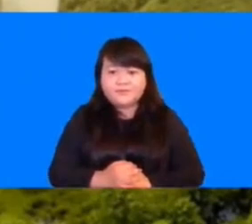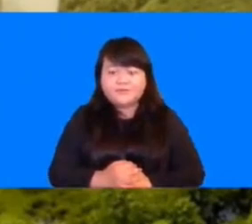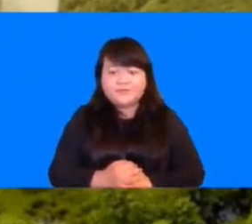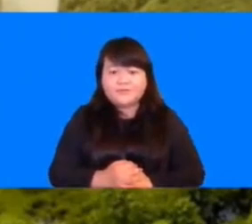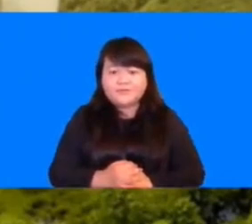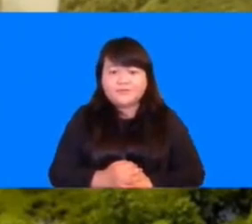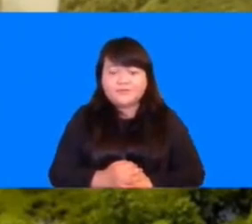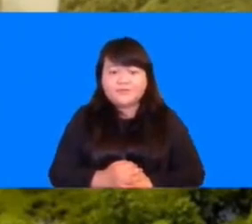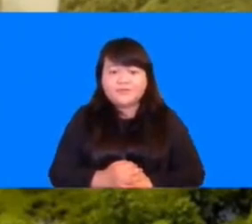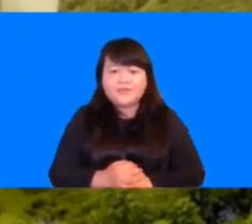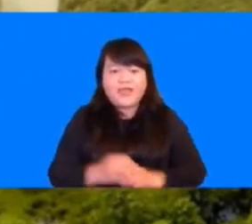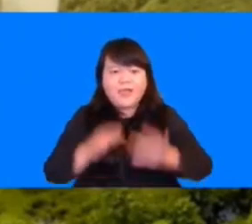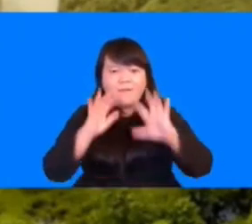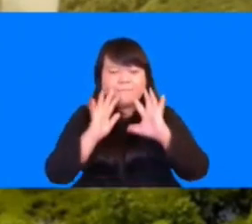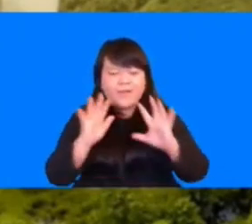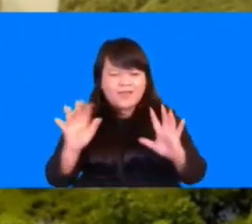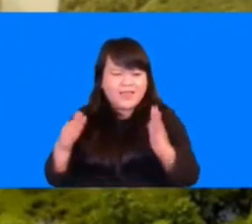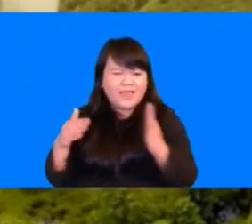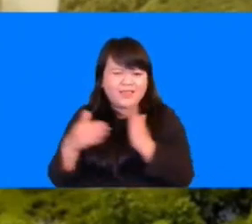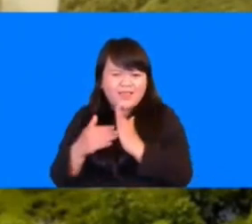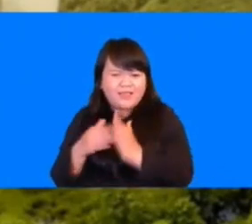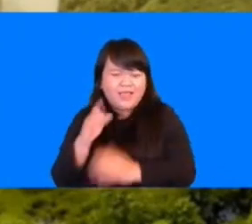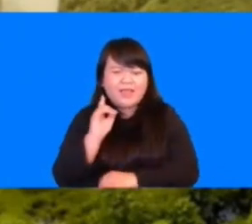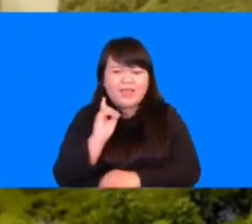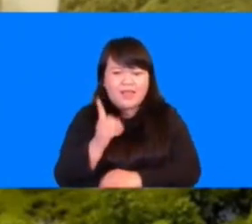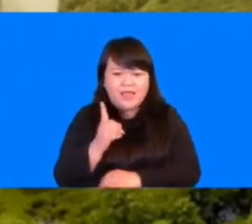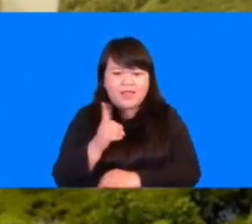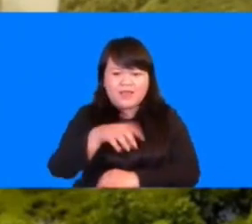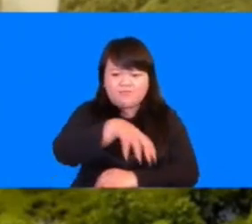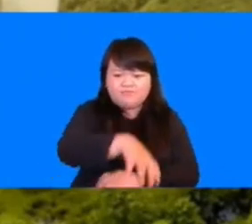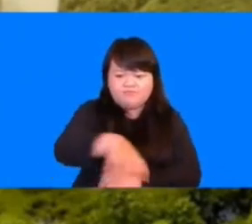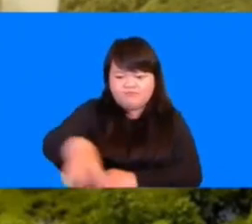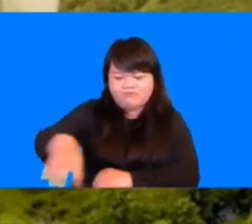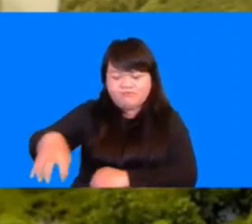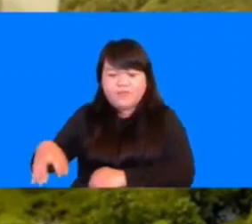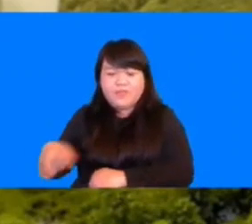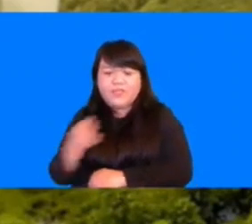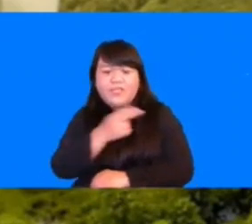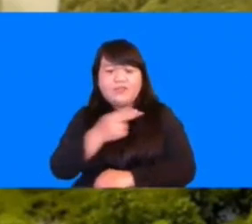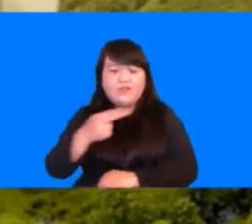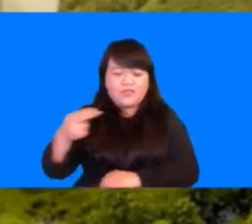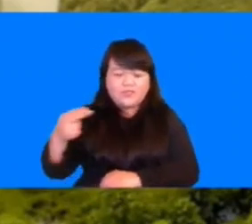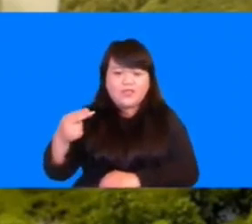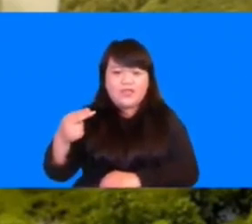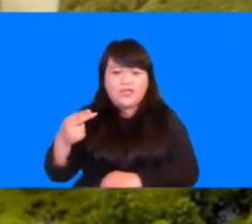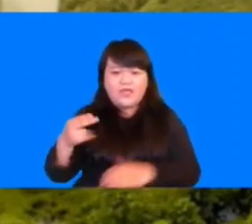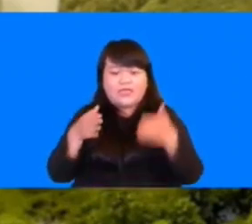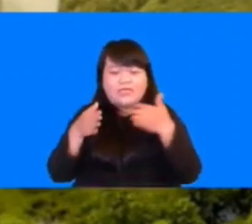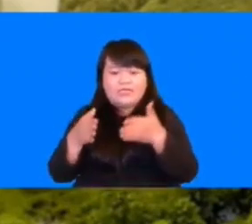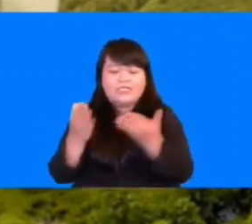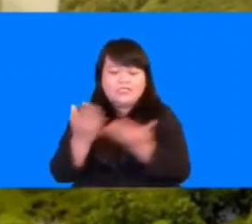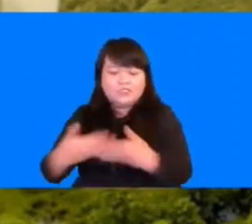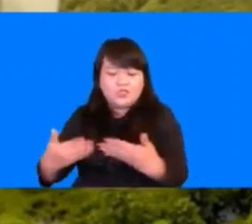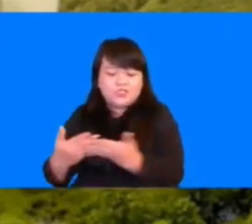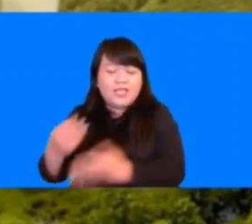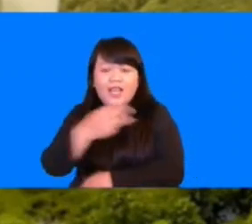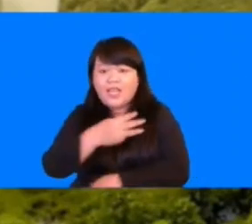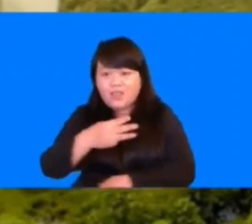Tentu masih banyak tantangan di sejumlah wilayah kita, baik dari sisi aspek sosial,